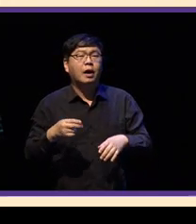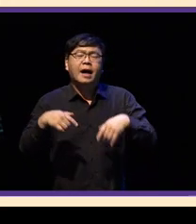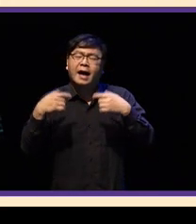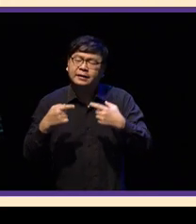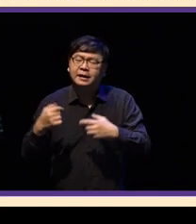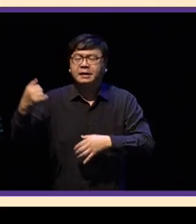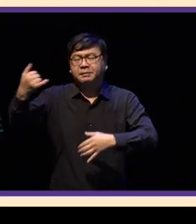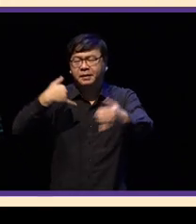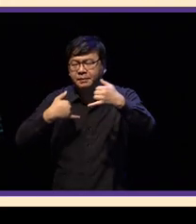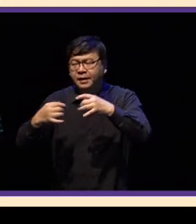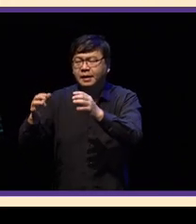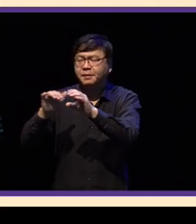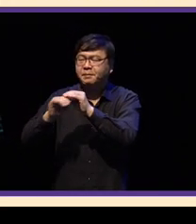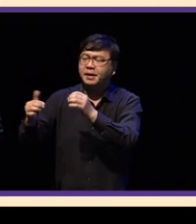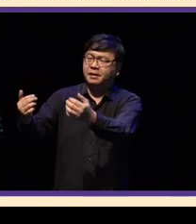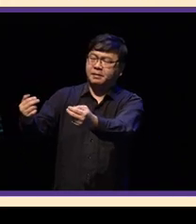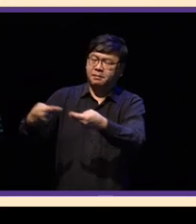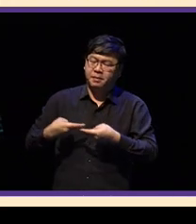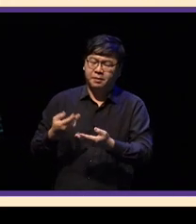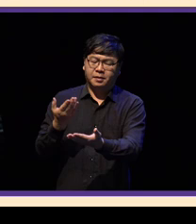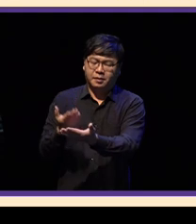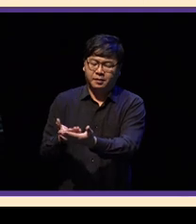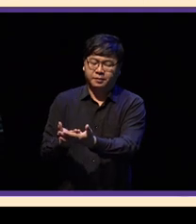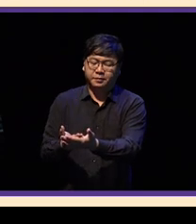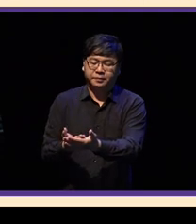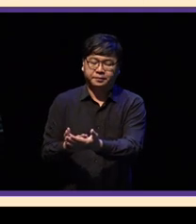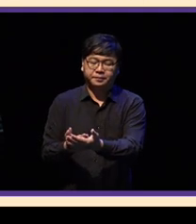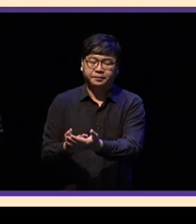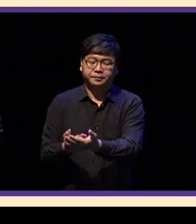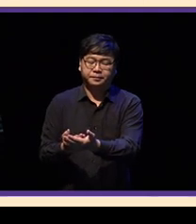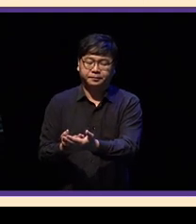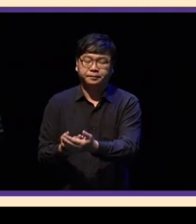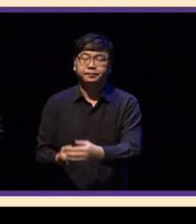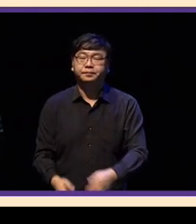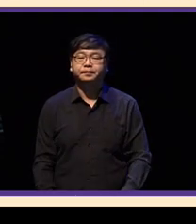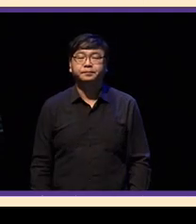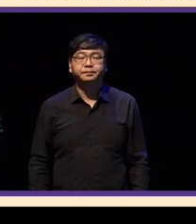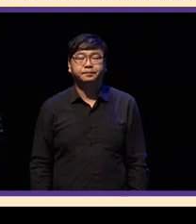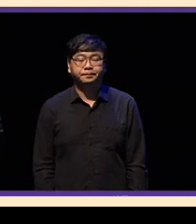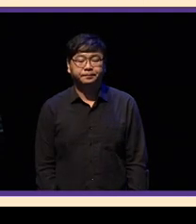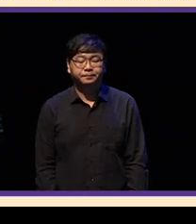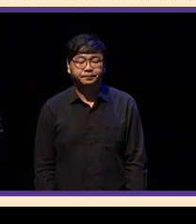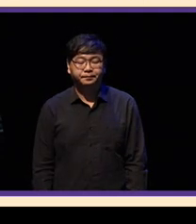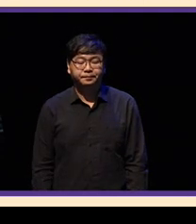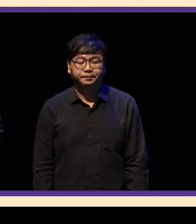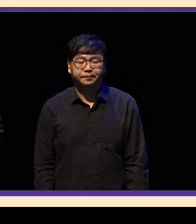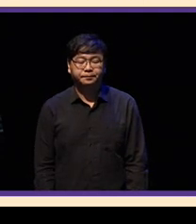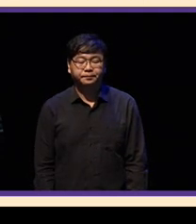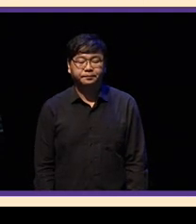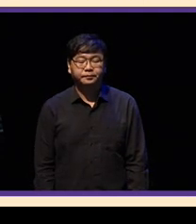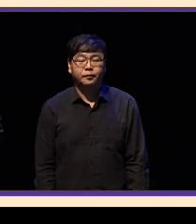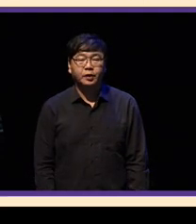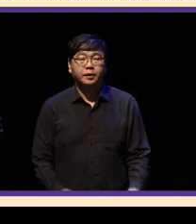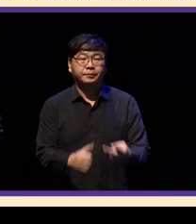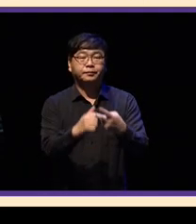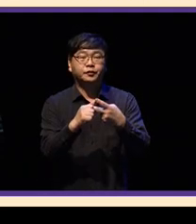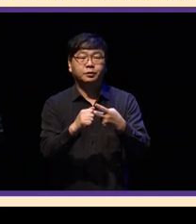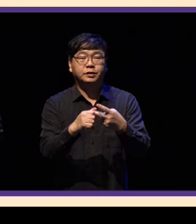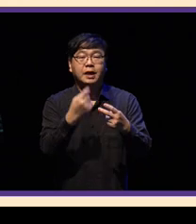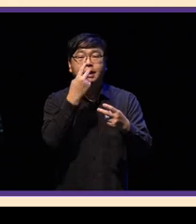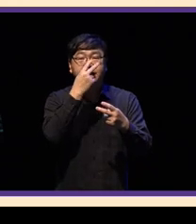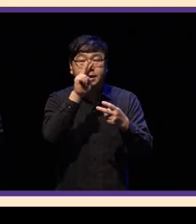언제든지 저희하고 상의하셔가지고 협의해 주시면 감사하겠습니다. 자, 두 번째